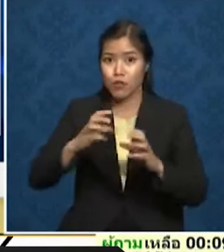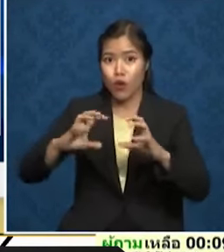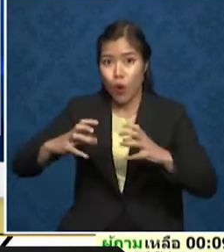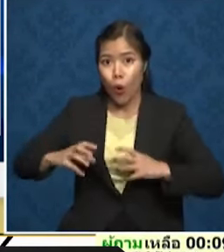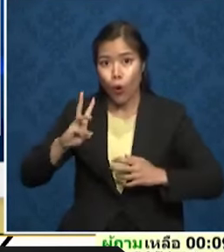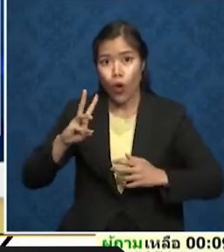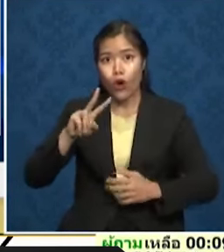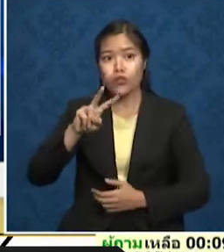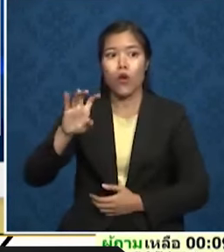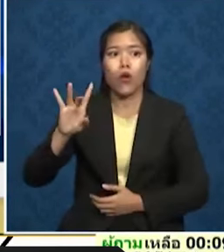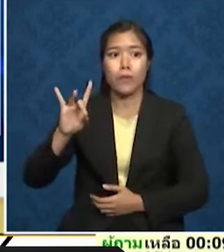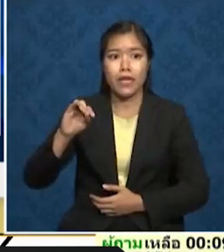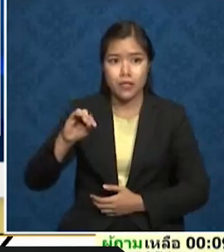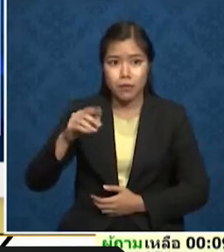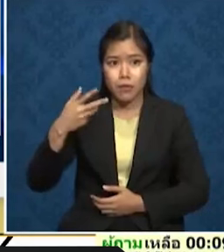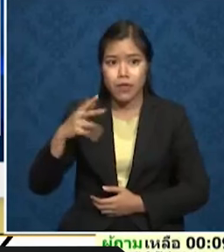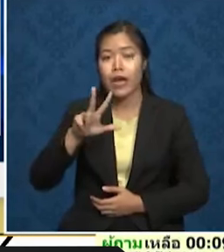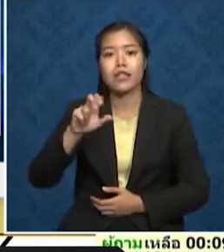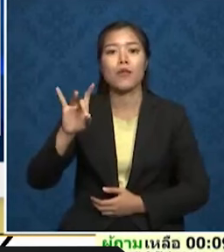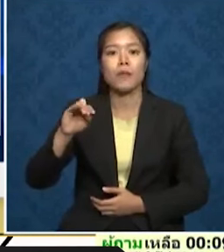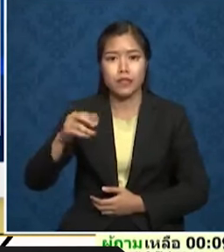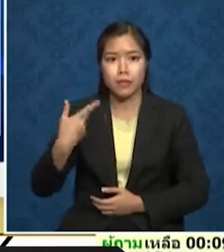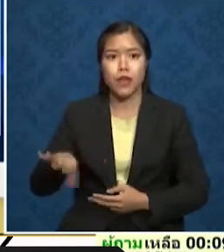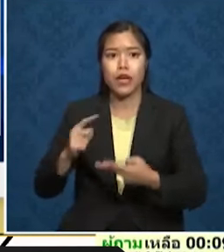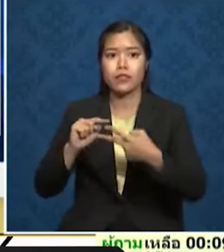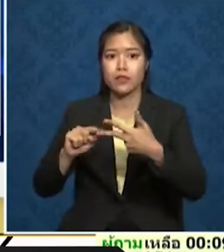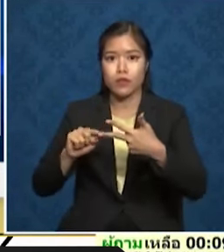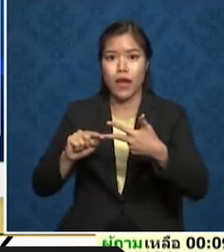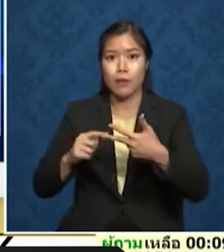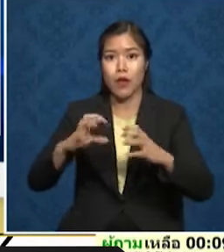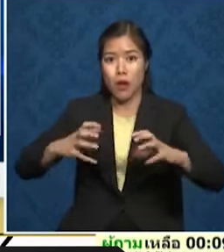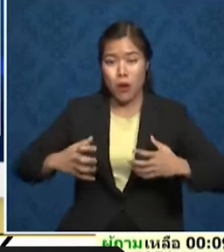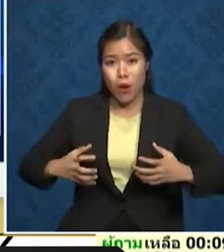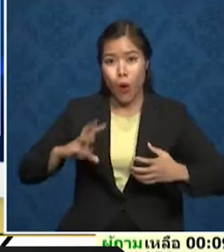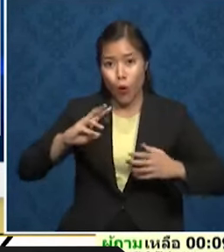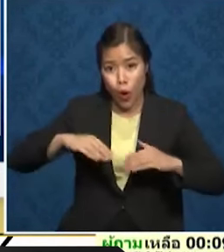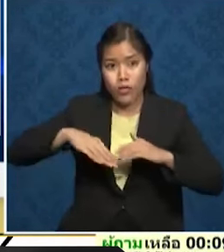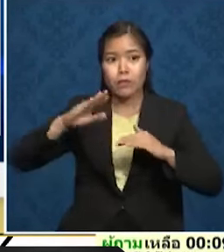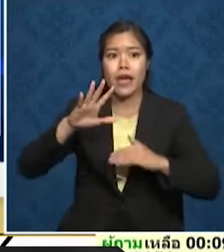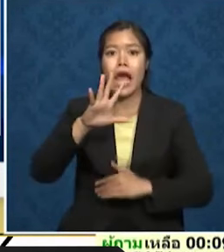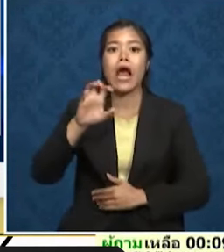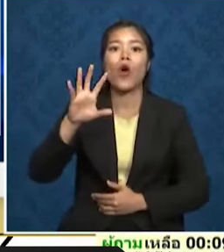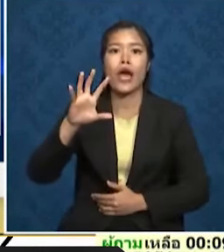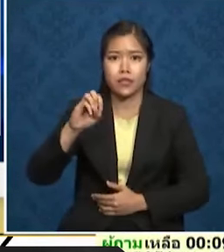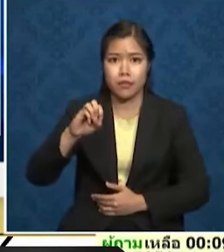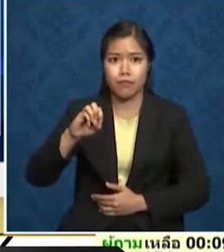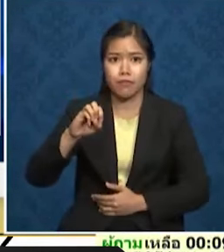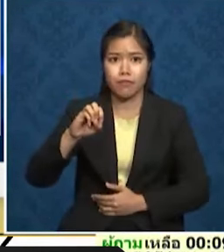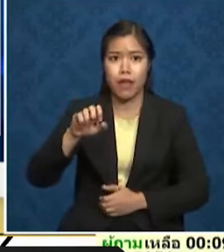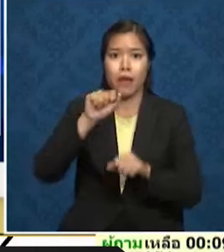ากกว่า6ล้อนะคะ550บาทนี่คืออัตราค่าธรรมเนียมที่เราได้ประกาศไปเมื่อ